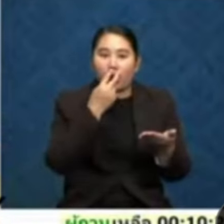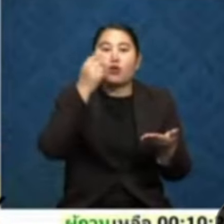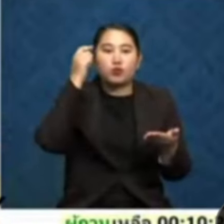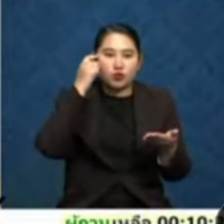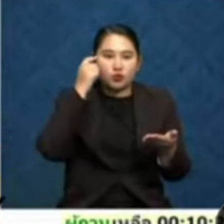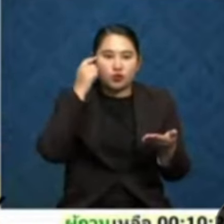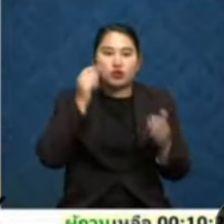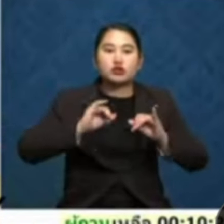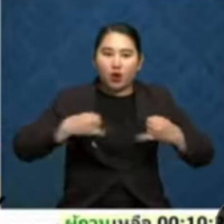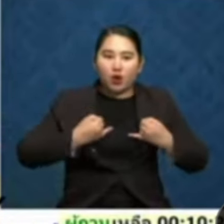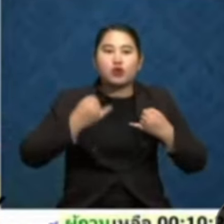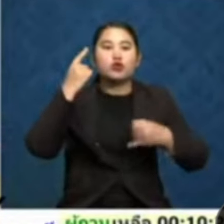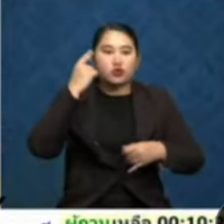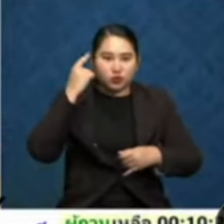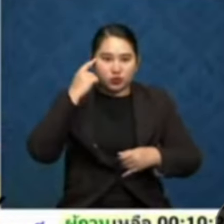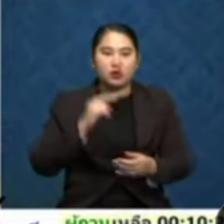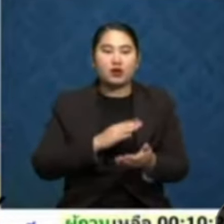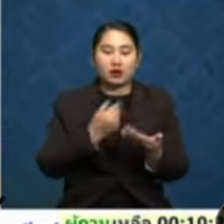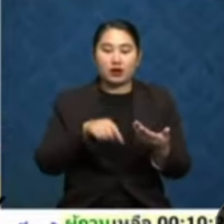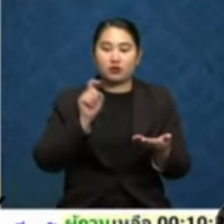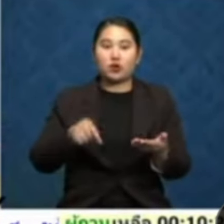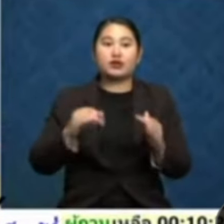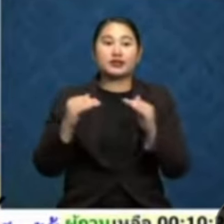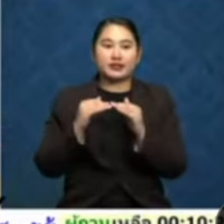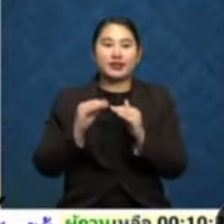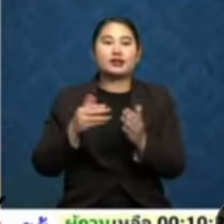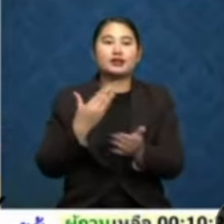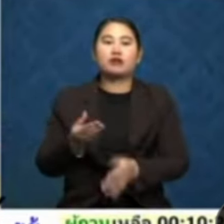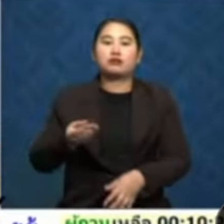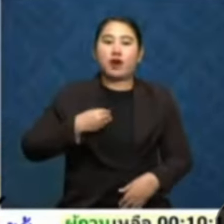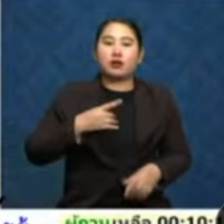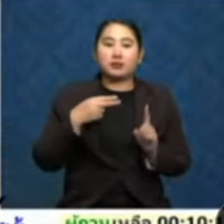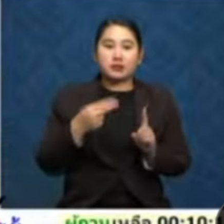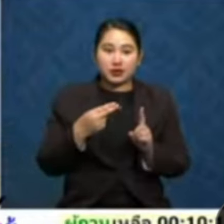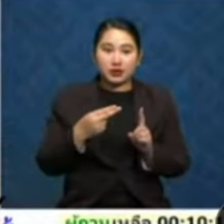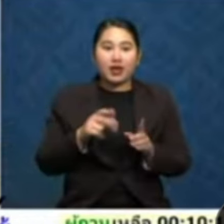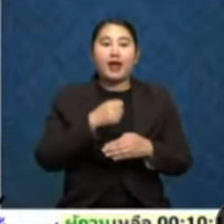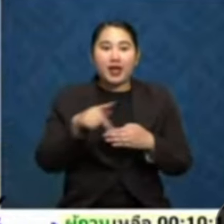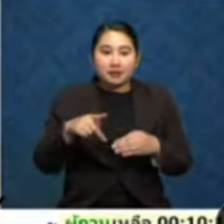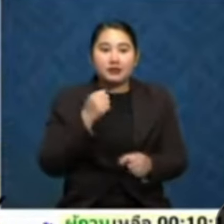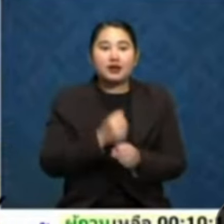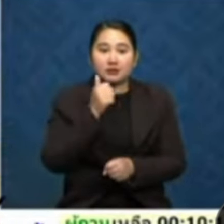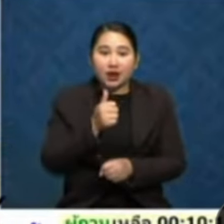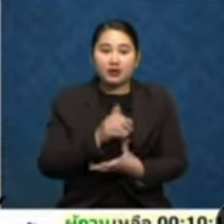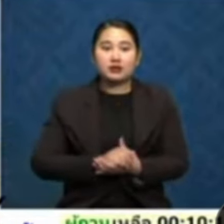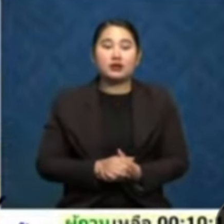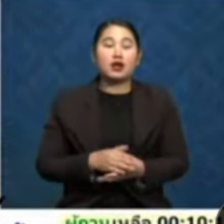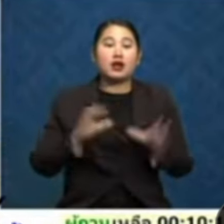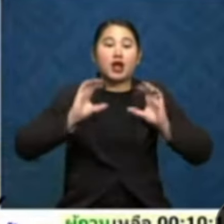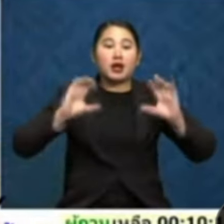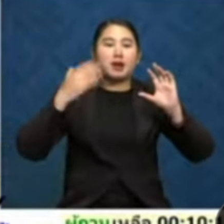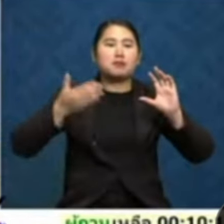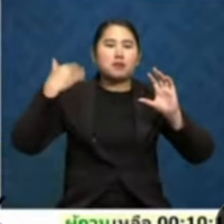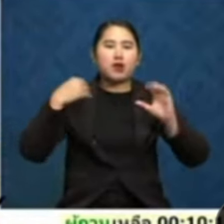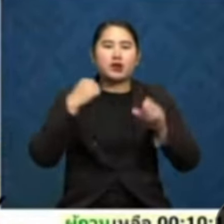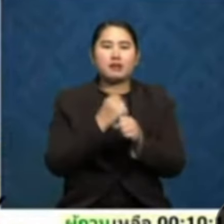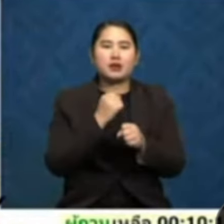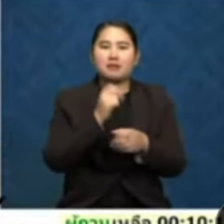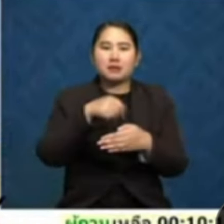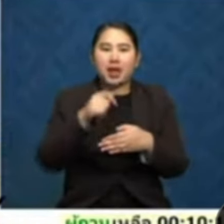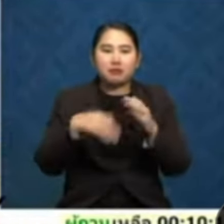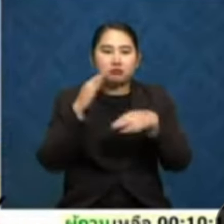รู้เจ้าบ้านท่านรู้เจ้าบ้านให้เจ้าบ้านไปกดรับสิทธิ์รับเงินเยยาน 10,000บาททันทีในแอปทางรัฐได้ครับที่ผ่านมารัฐบาลพัฒนาแอปทางรัฐด้วย